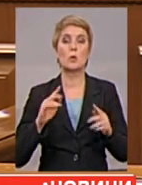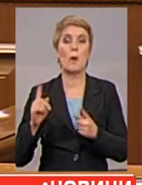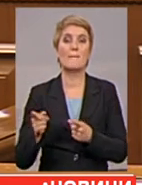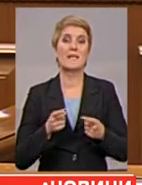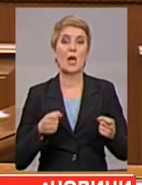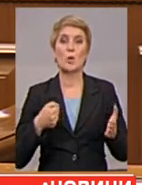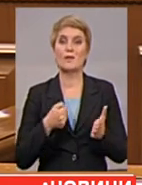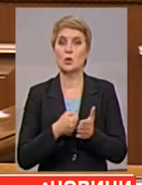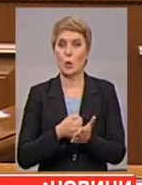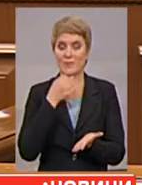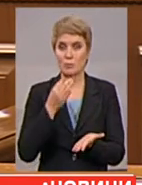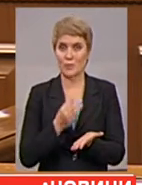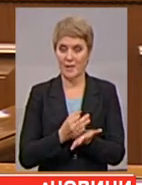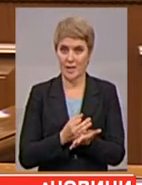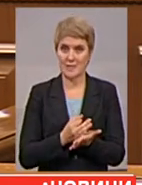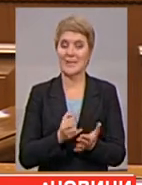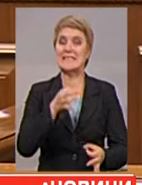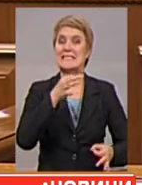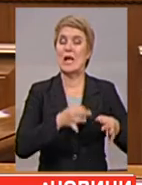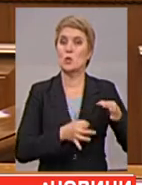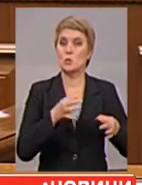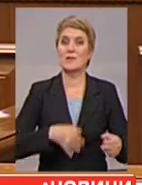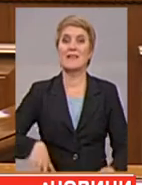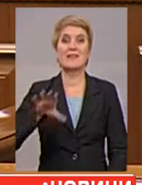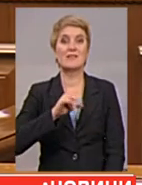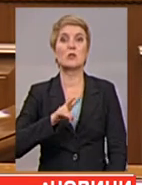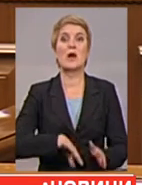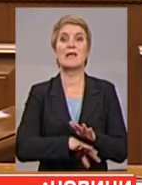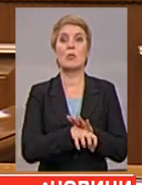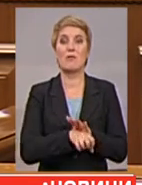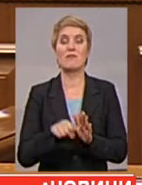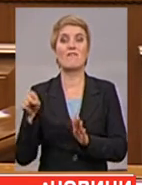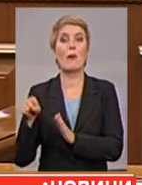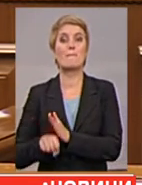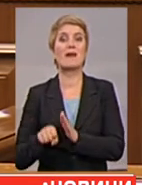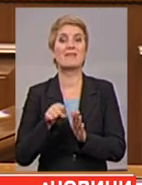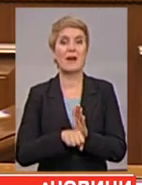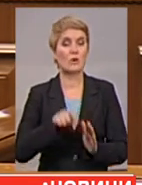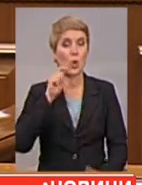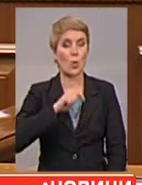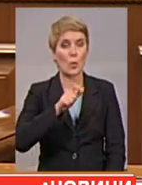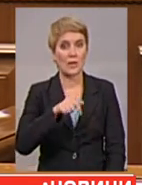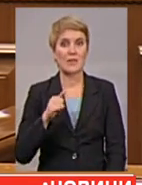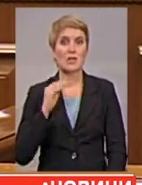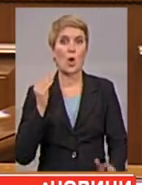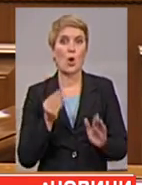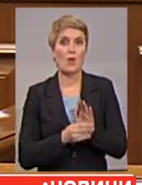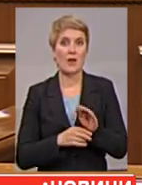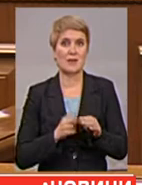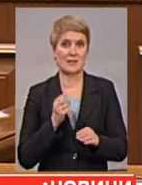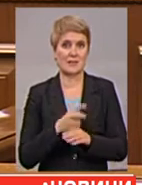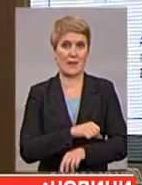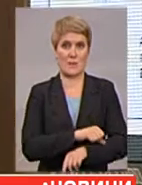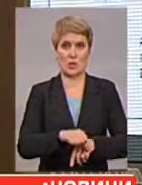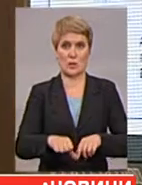до відповідальності і засуджувати усіх, хто грабував і вбивав українців, і зараз ховаються за її межами.